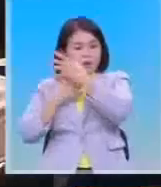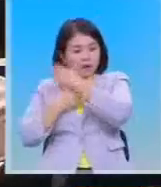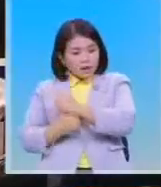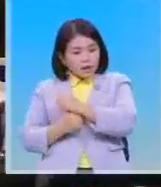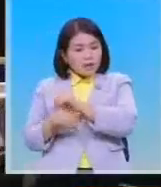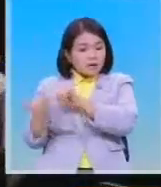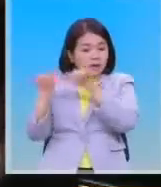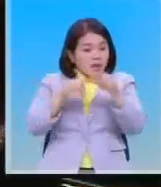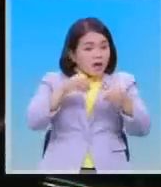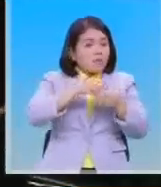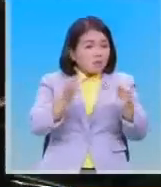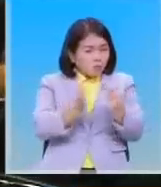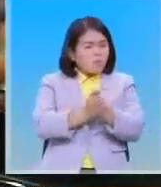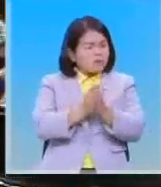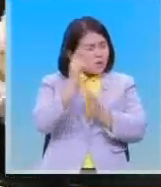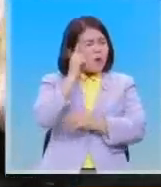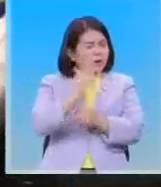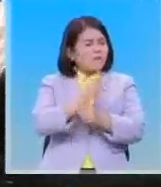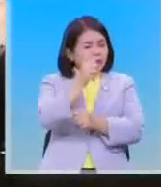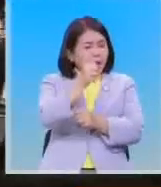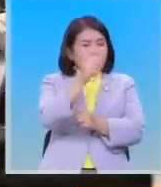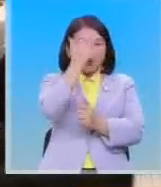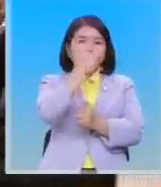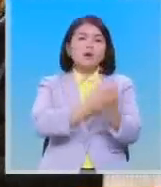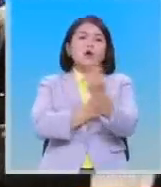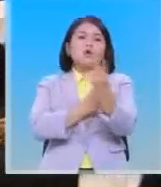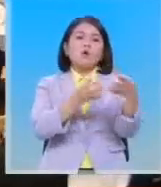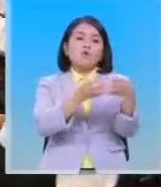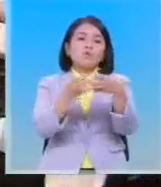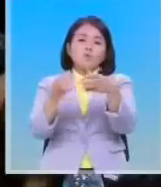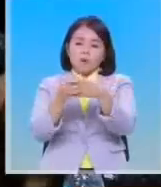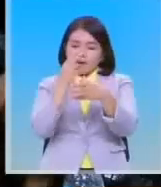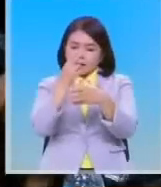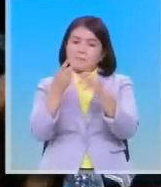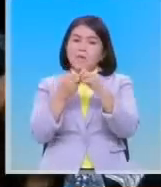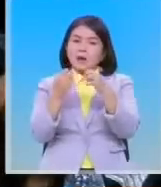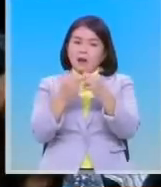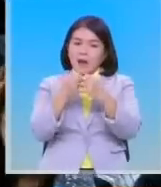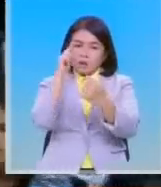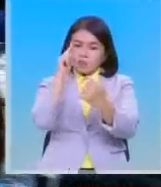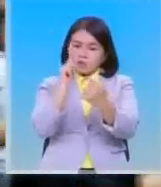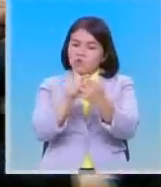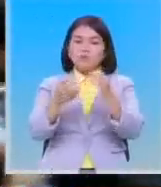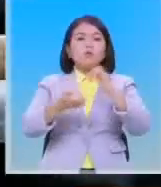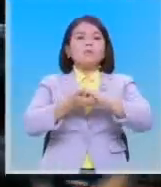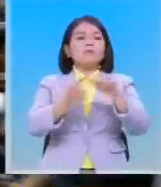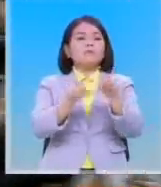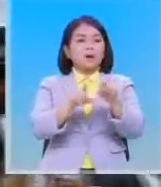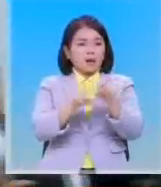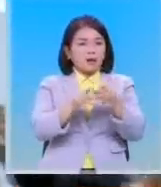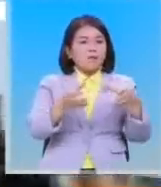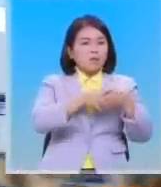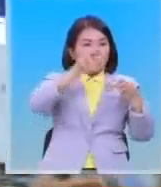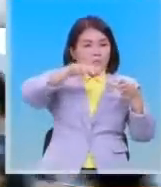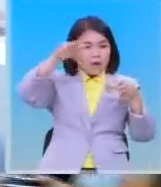คมีความเป็นไปได้สูงนะเพราะว่าทั้งสองพรรคเนี่ยมองเห็นปัญหาแล้วก็มีจุดยืนร่วมเช่นเดียวกับพรรคโดยเพื่อไท